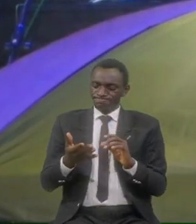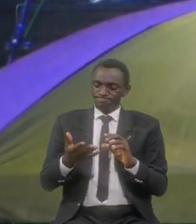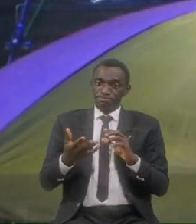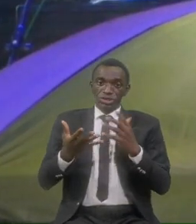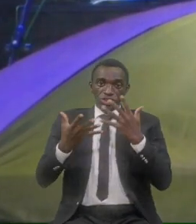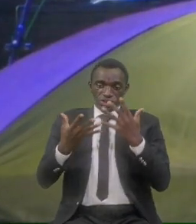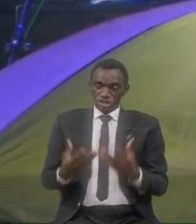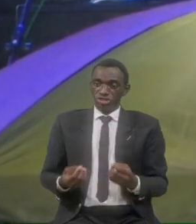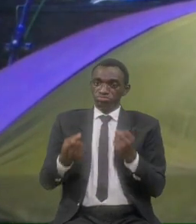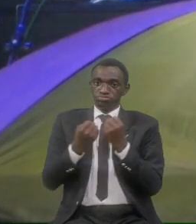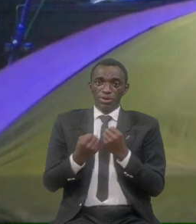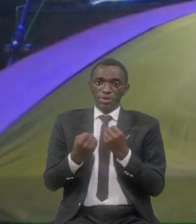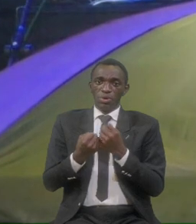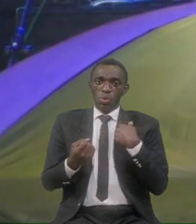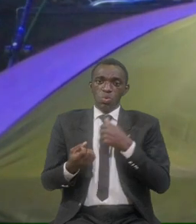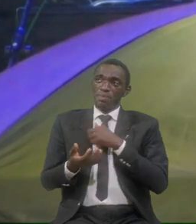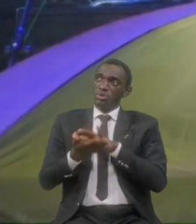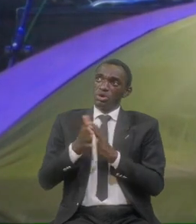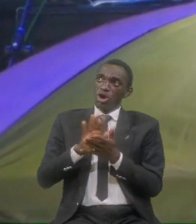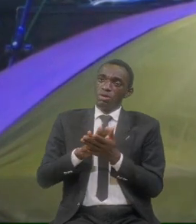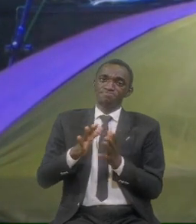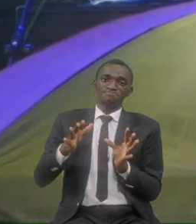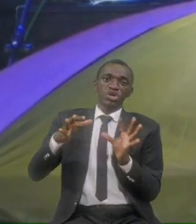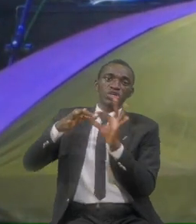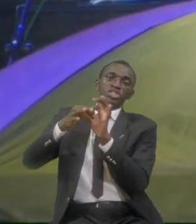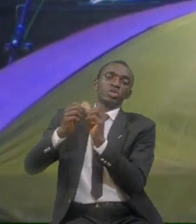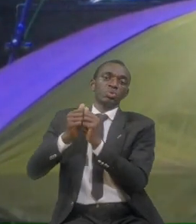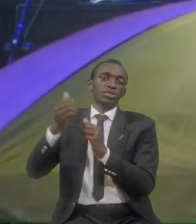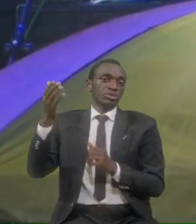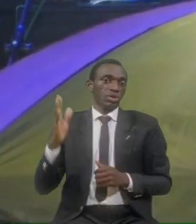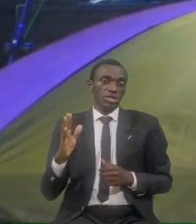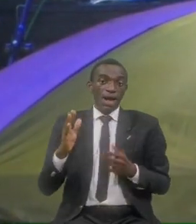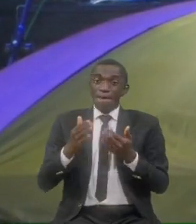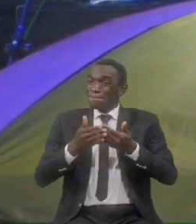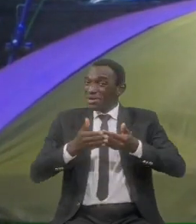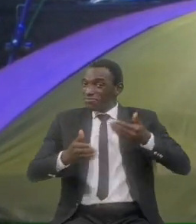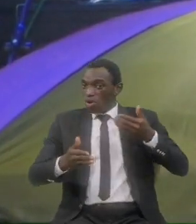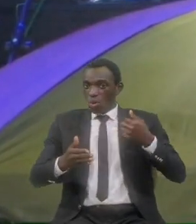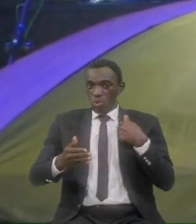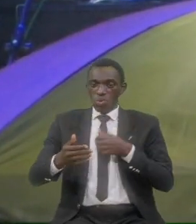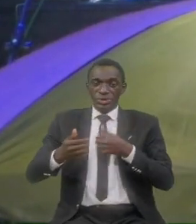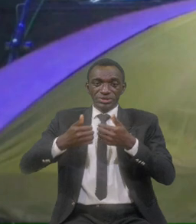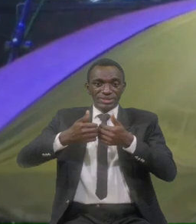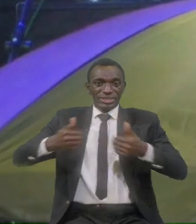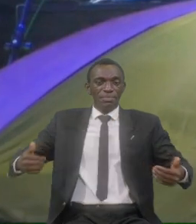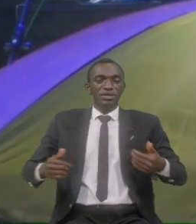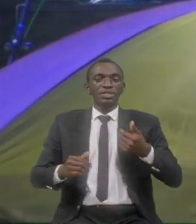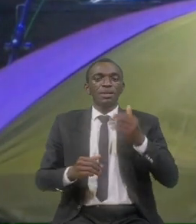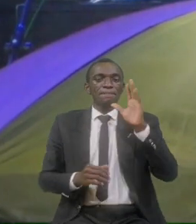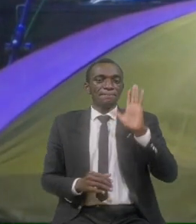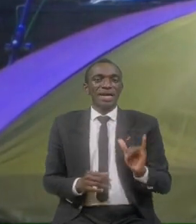tonight. You have been separated by your sin. You have been separated from God. And he says, as